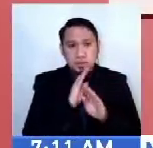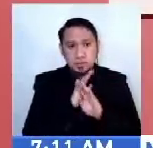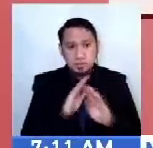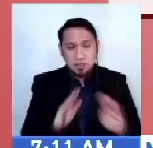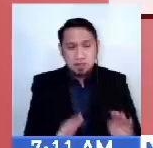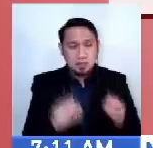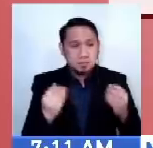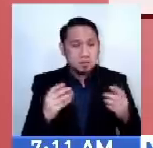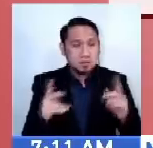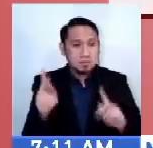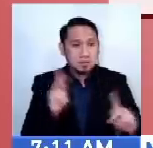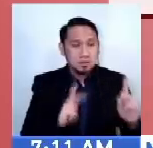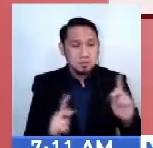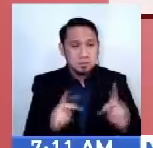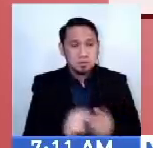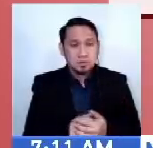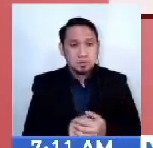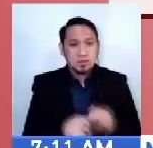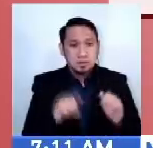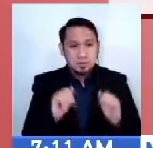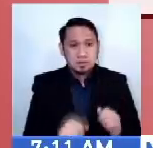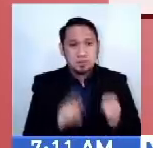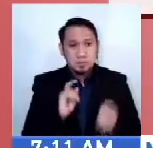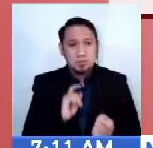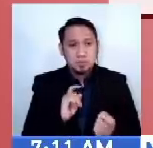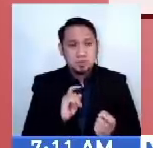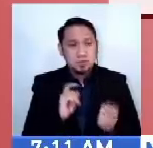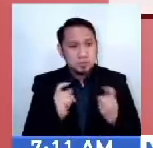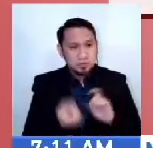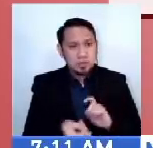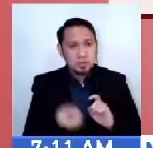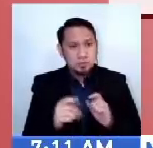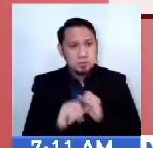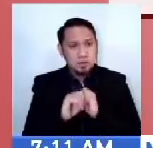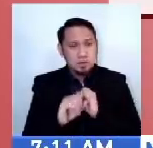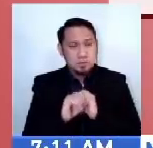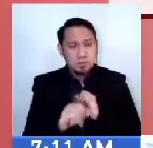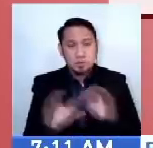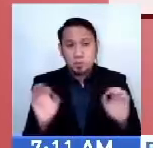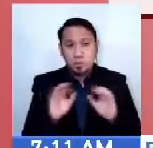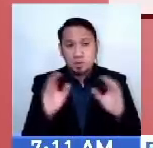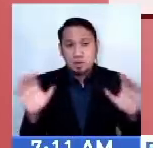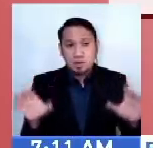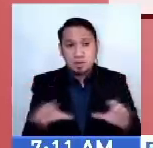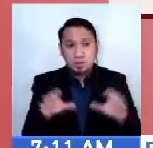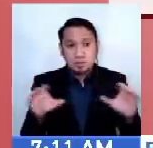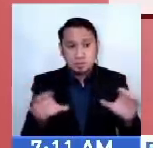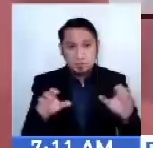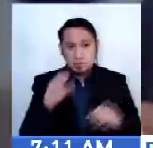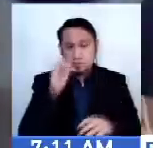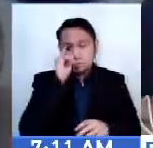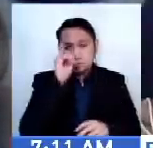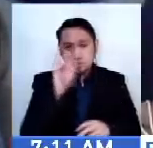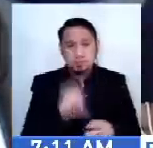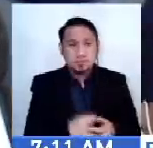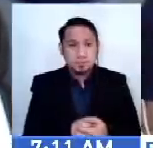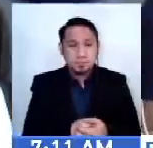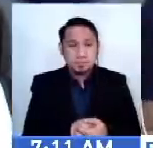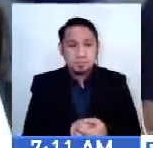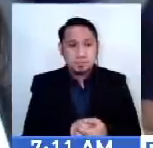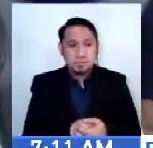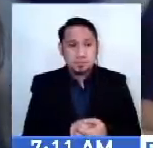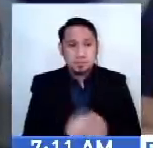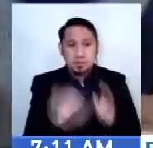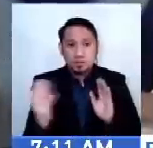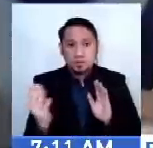ang anilay game changer sa kanyang kandidatura. Walang pampublikong aktibidad kahapon si Moreno. Humarap naman sa isang interview